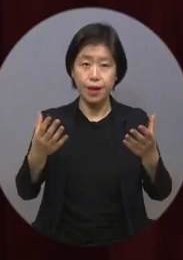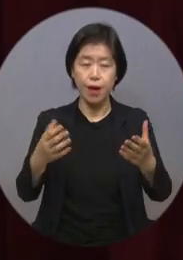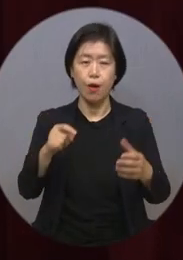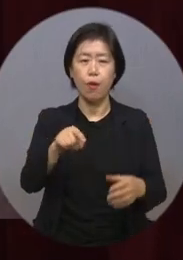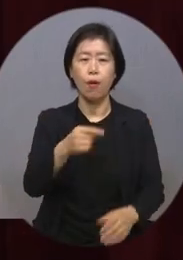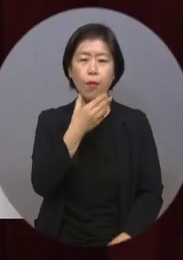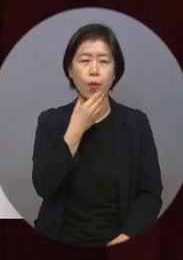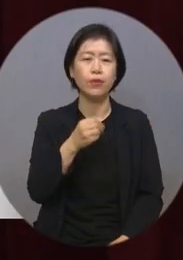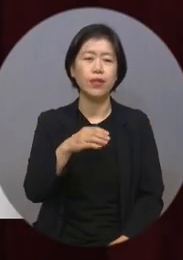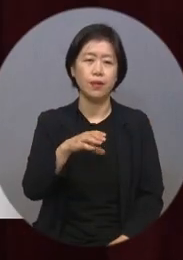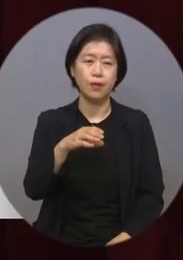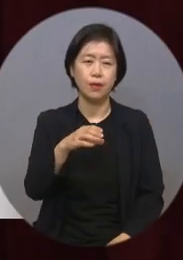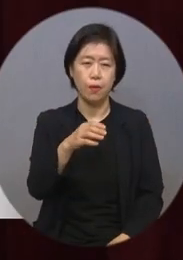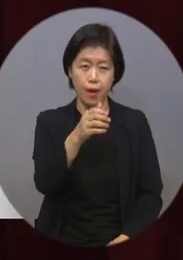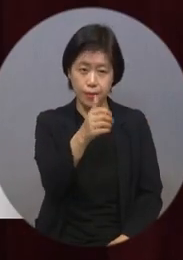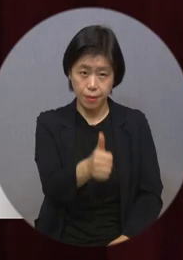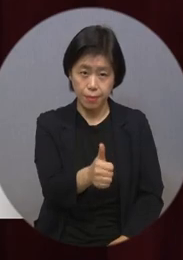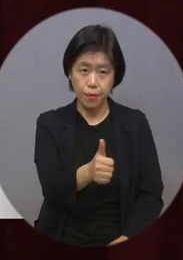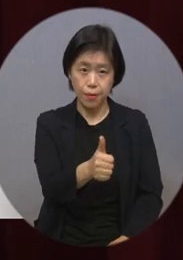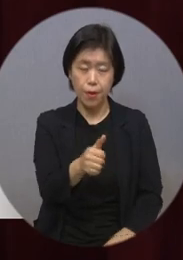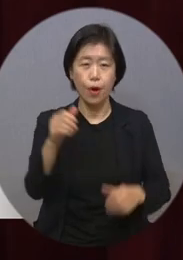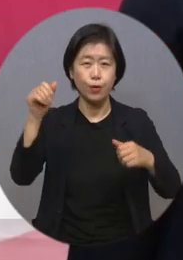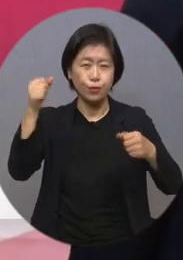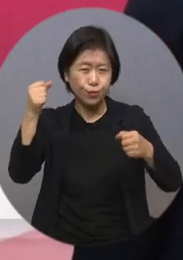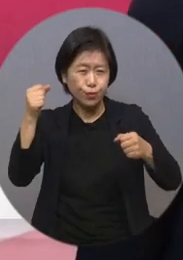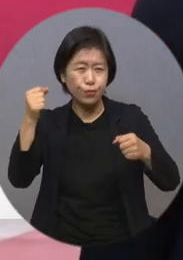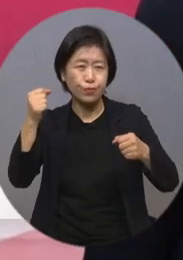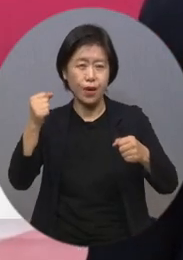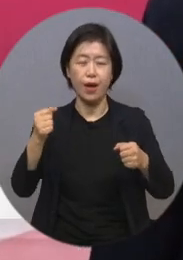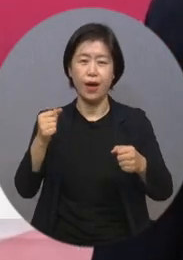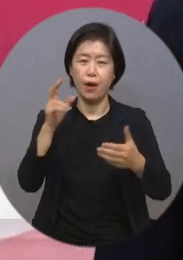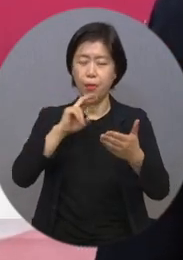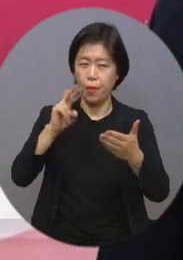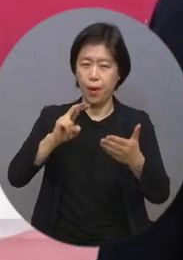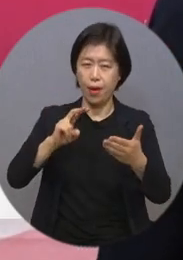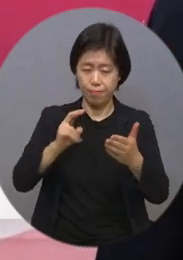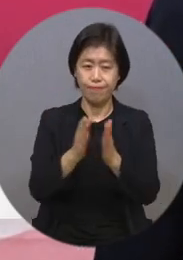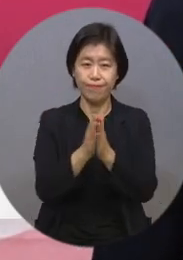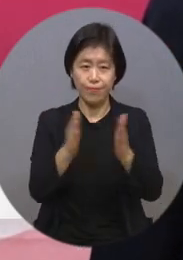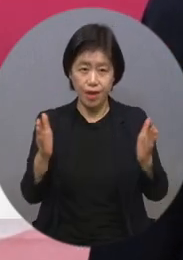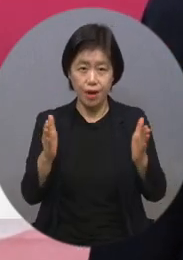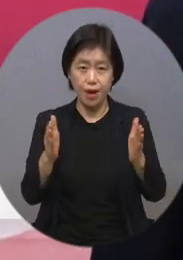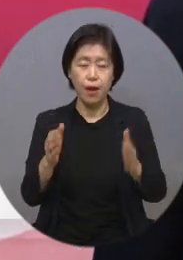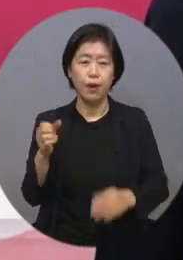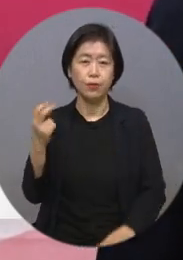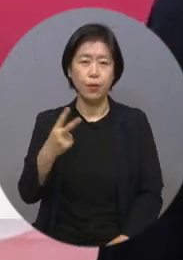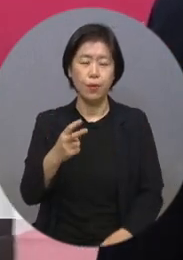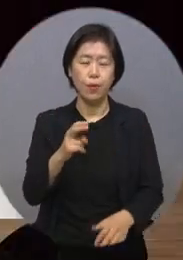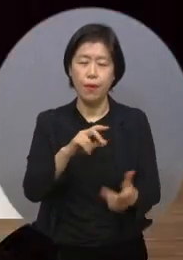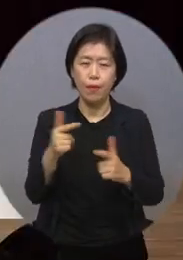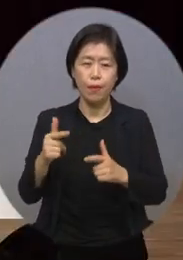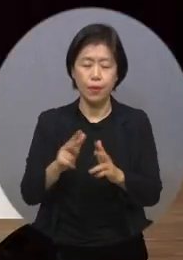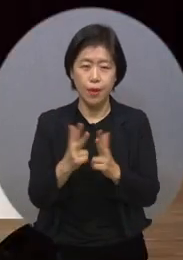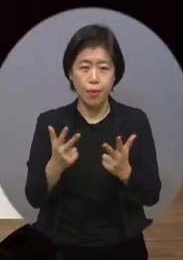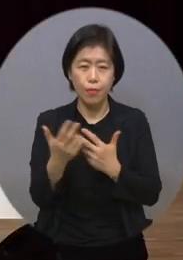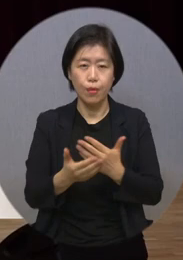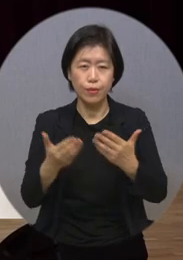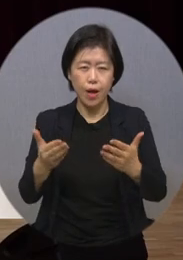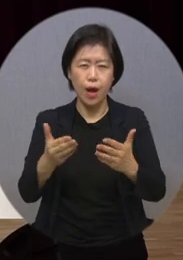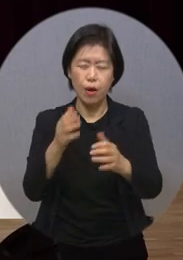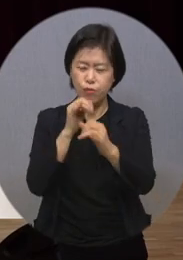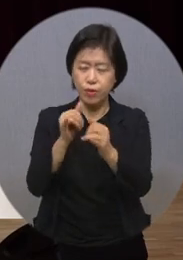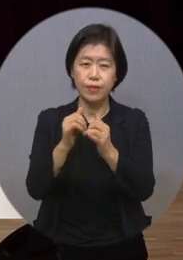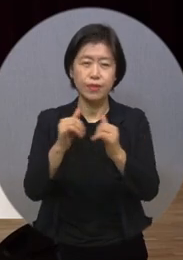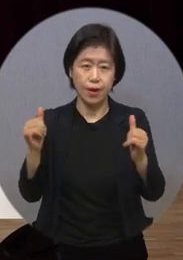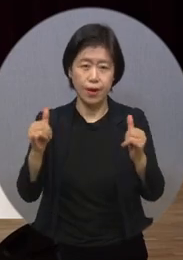홍성사회복지관 오왕근 관장의 축하 공연을 시작으로 우수 자원봉사자 표창, 천사봉사자 시상, 격려사와 축사의